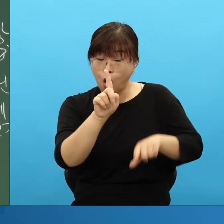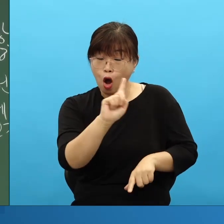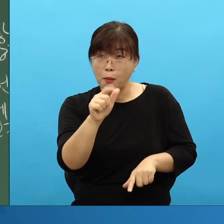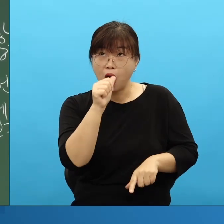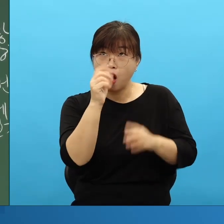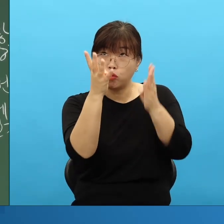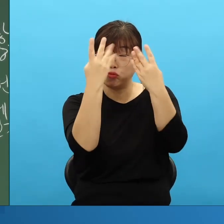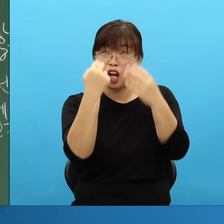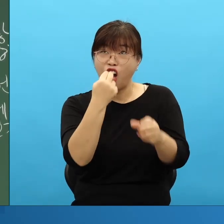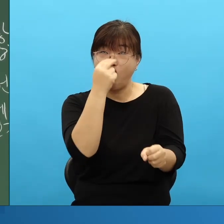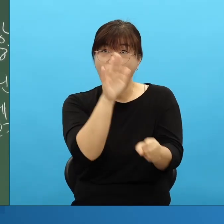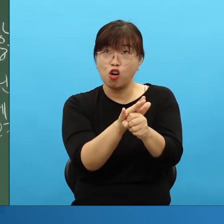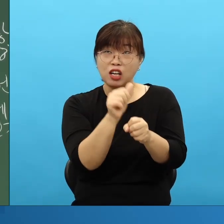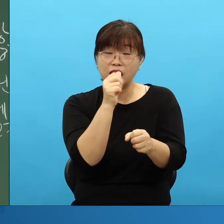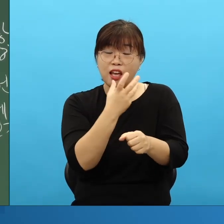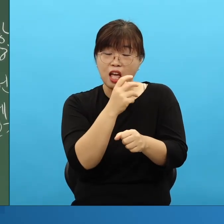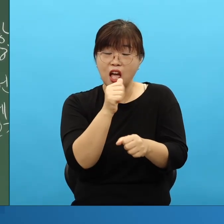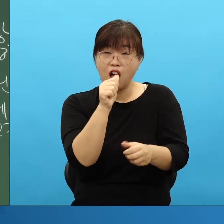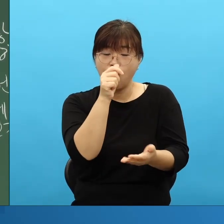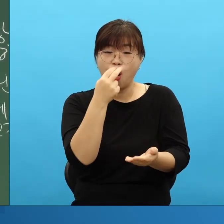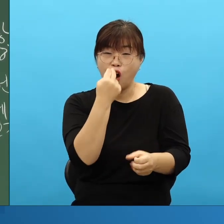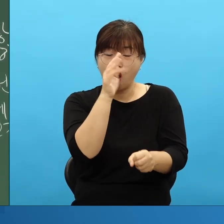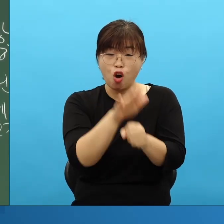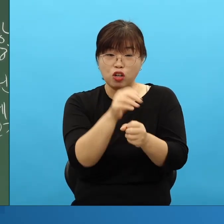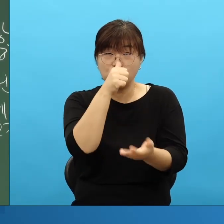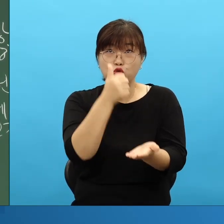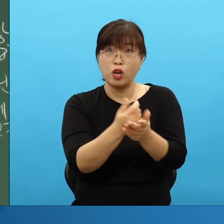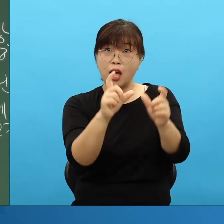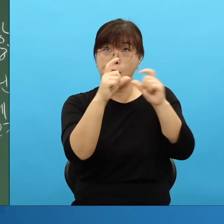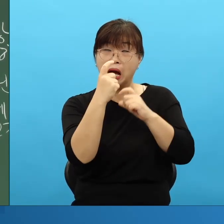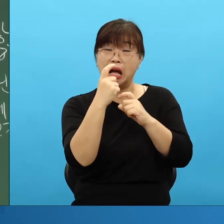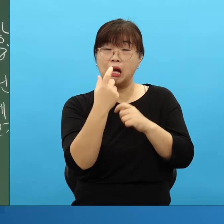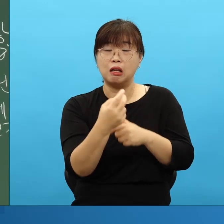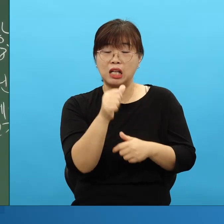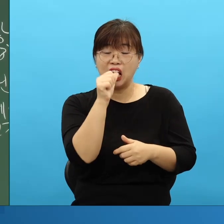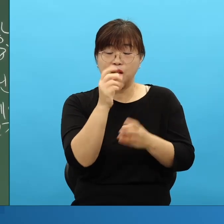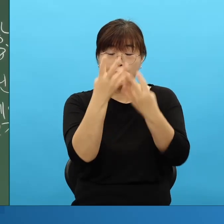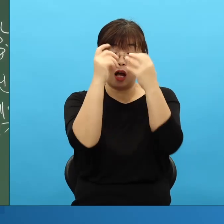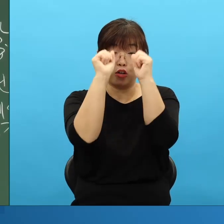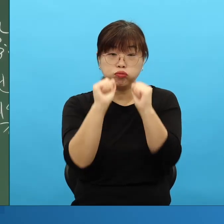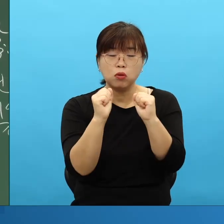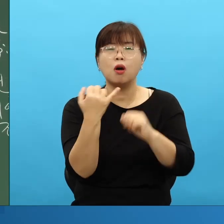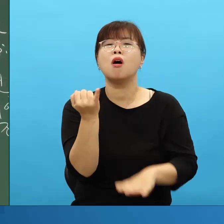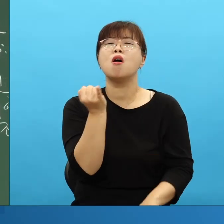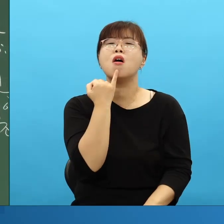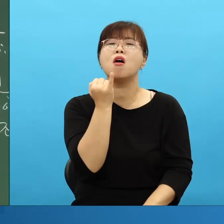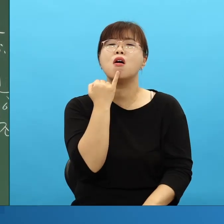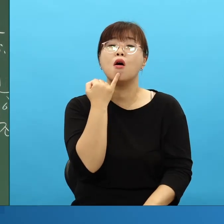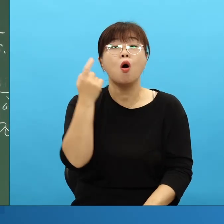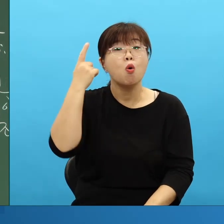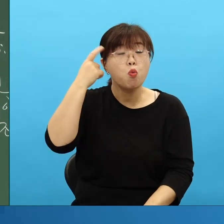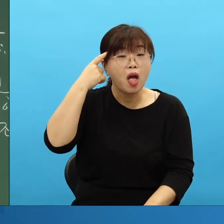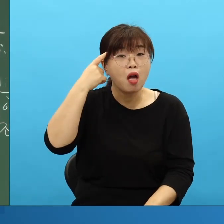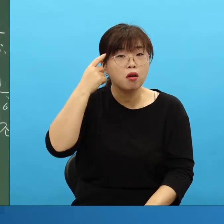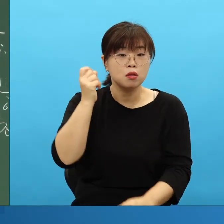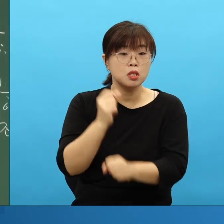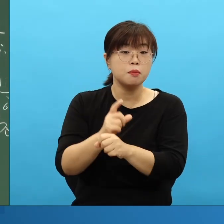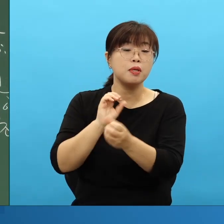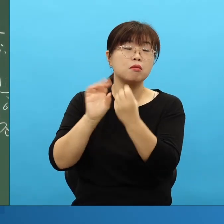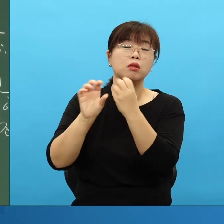서 갔는데도 괜찮아. He was not be deceived by your present reality. He was falsely accused and he was incarcerated, but it was fine. 더 놀라운